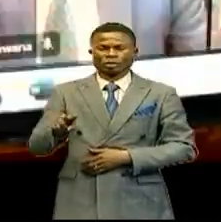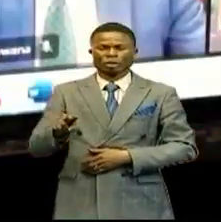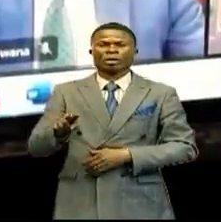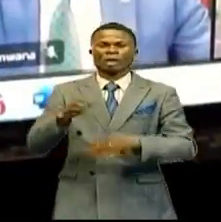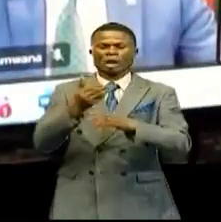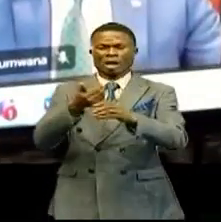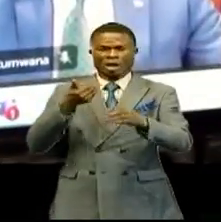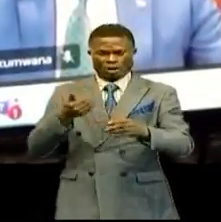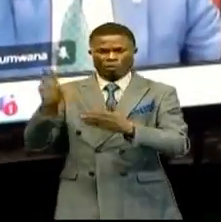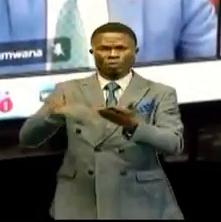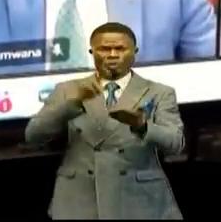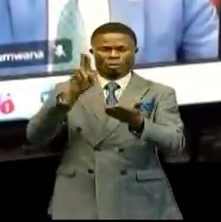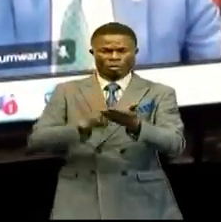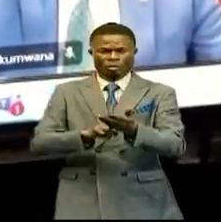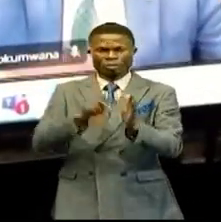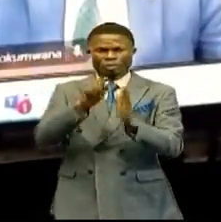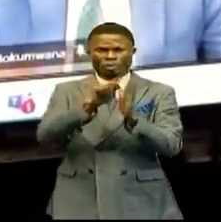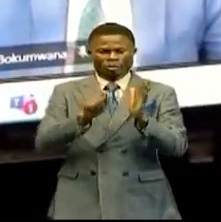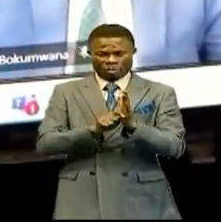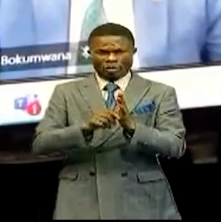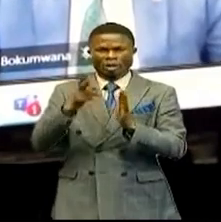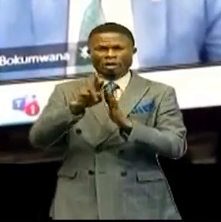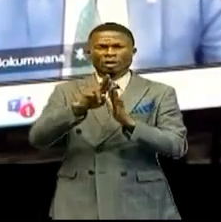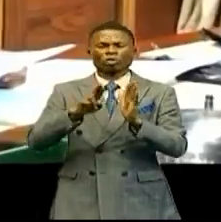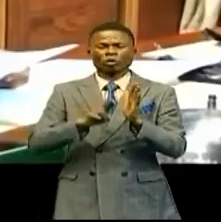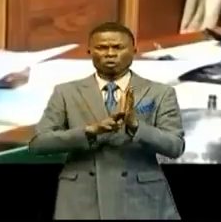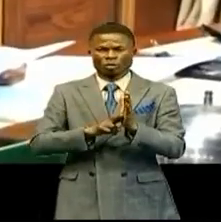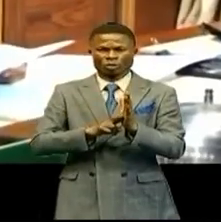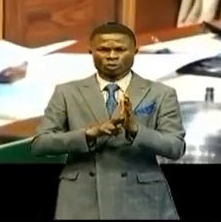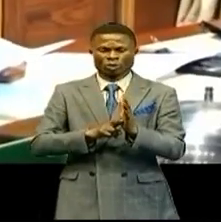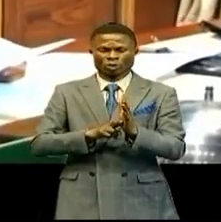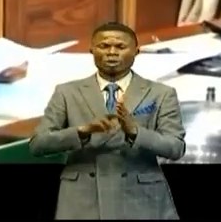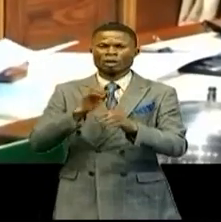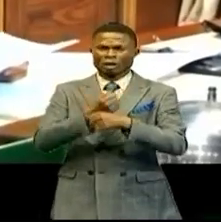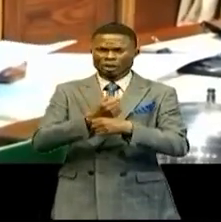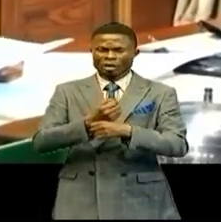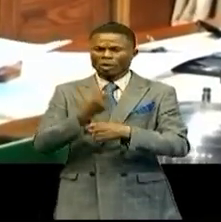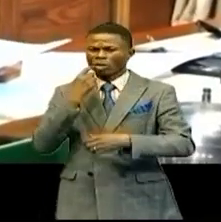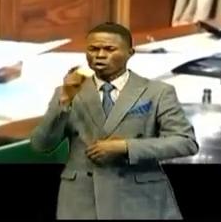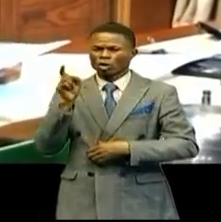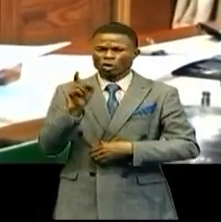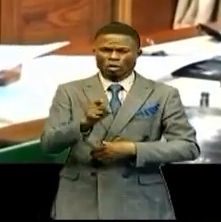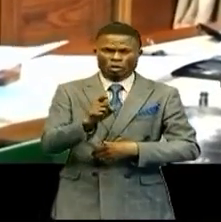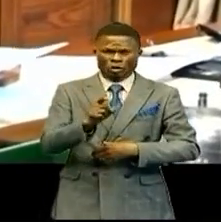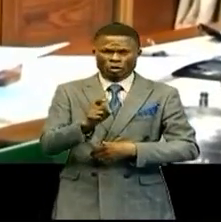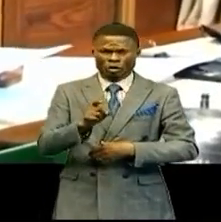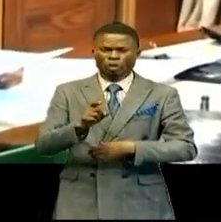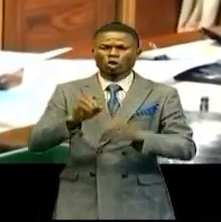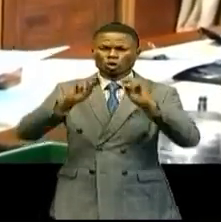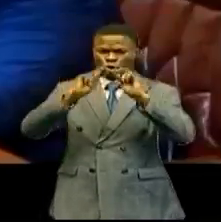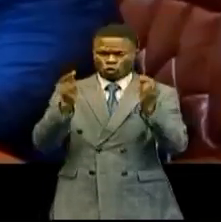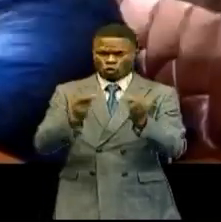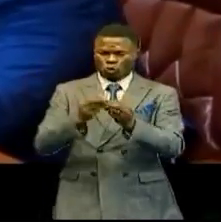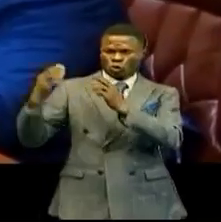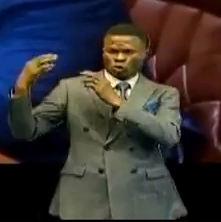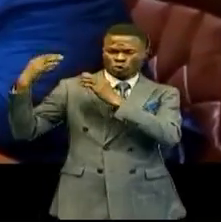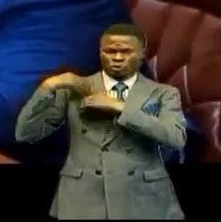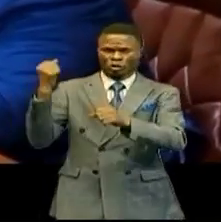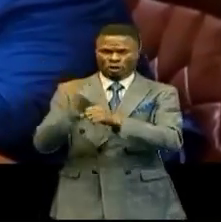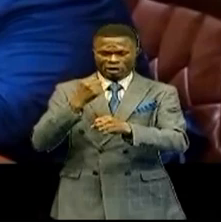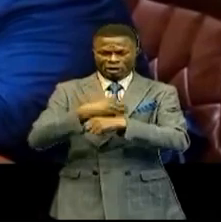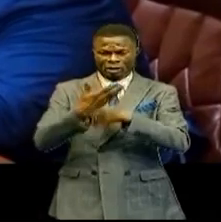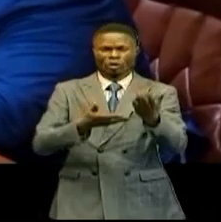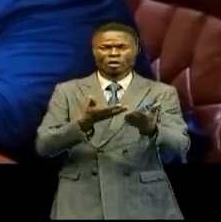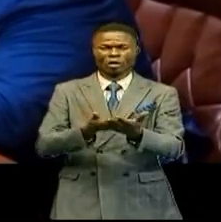préalable la signature des textes réglementaires devant instituer les structures chargées de